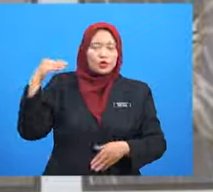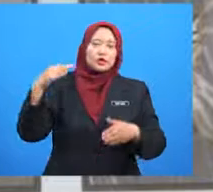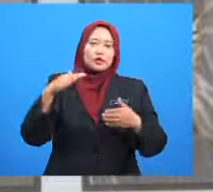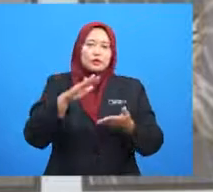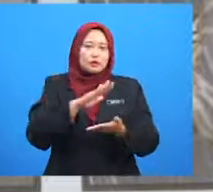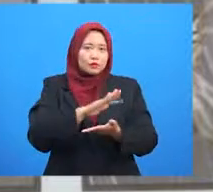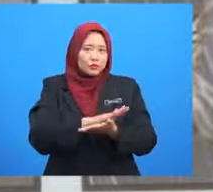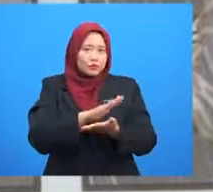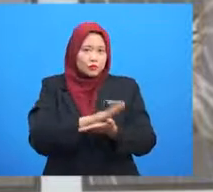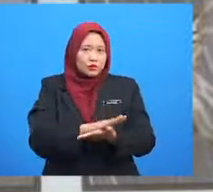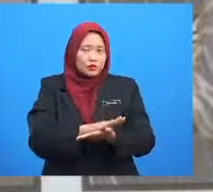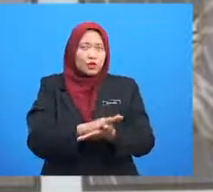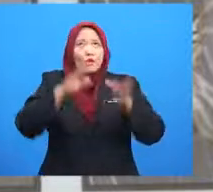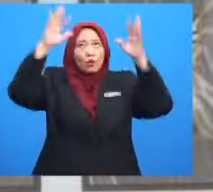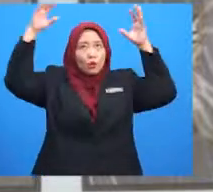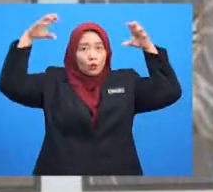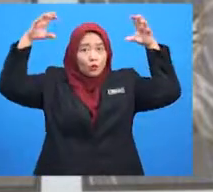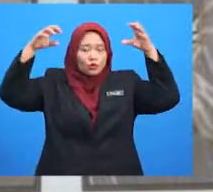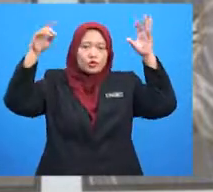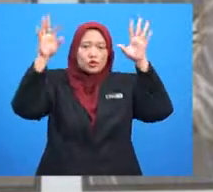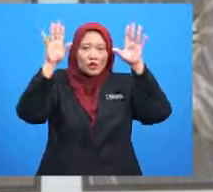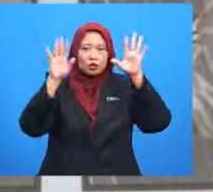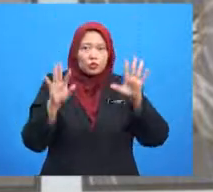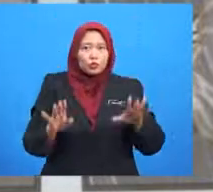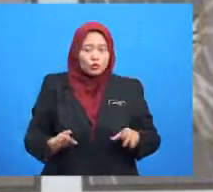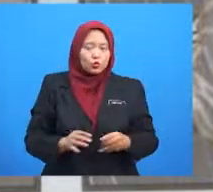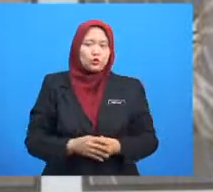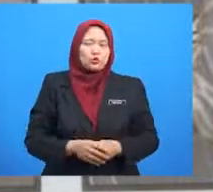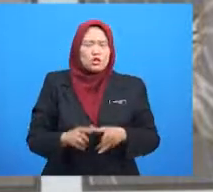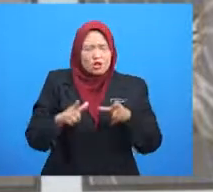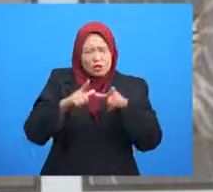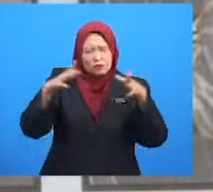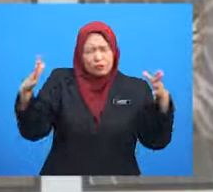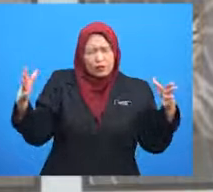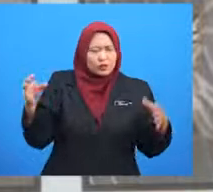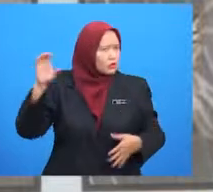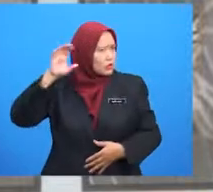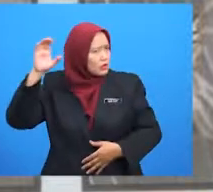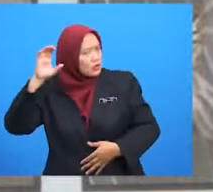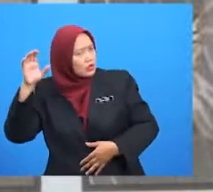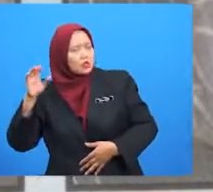lebat. Tiba-tiba, Ahmad terdengar bunyi seperti anak ayam.